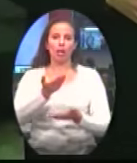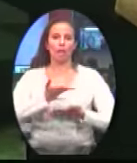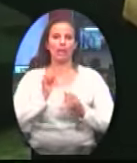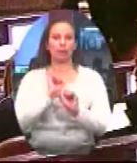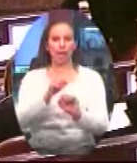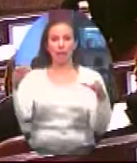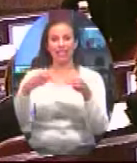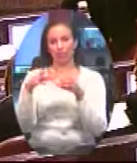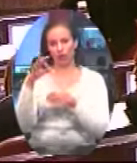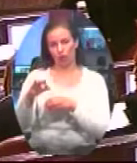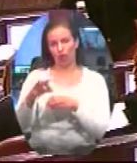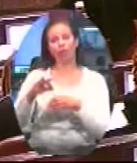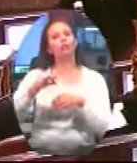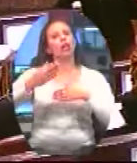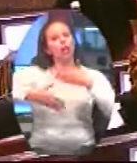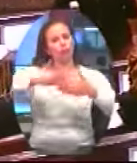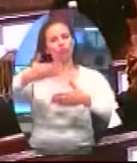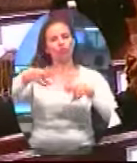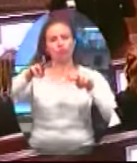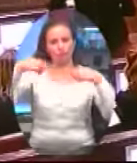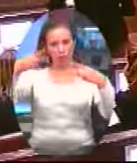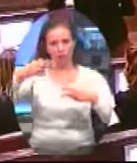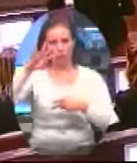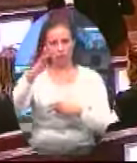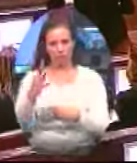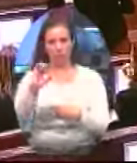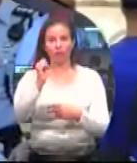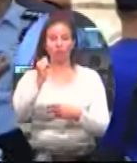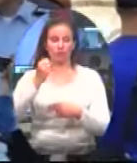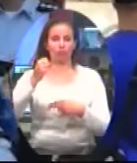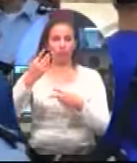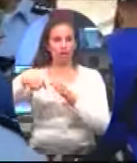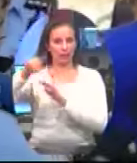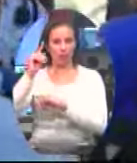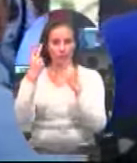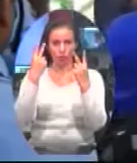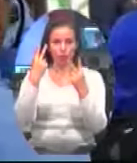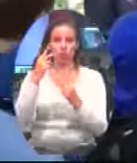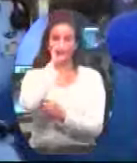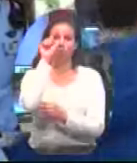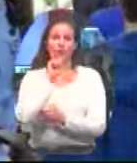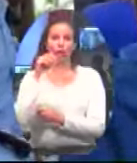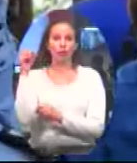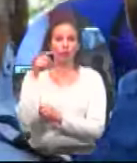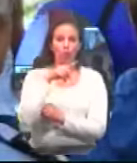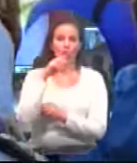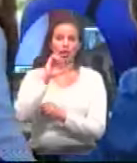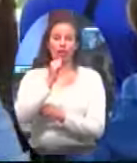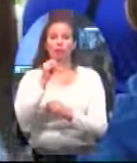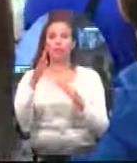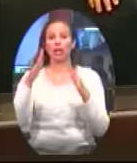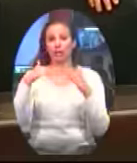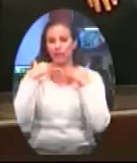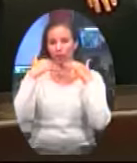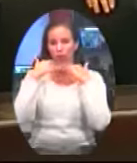יהיה המשך, זה אולי יקרה כבר ביום רביעי הקרוב אם תהיה מליאה והצבעות משמעותיות, ואולי בשבוע הבא אם עד אז סיפור הבתים בחברון לא